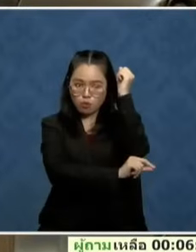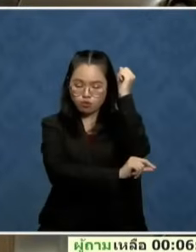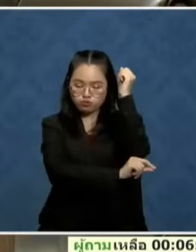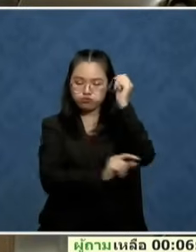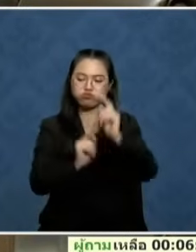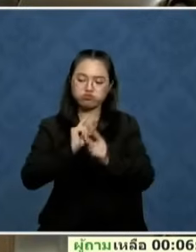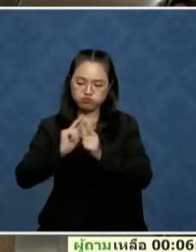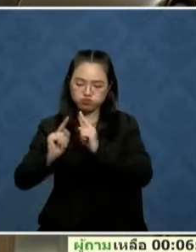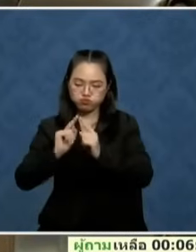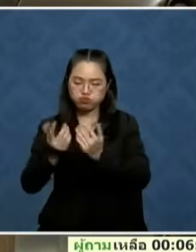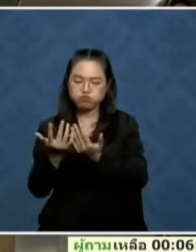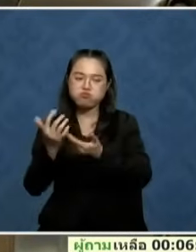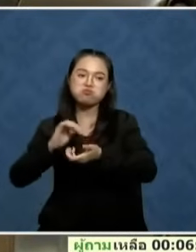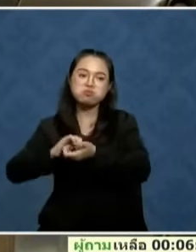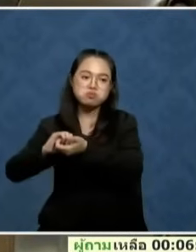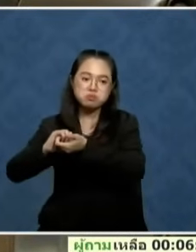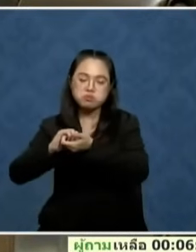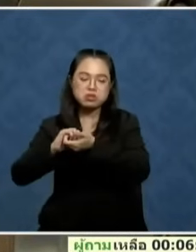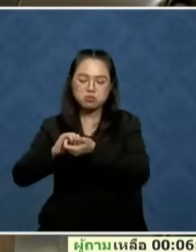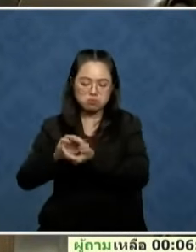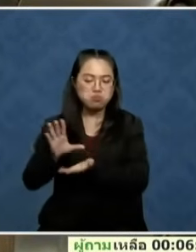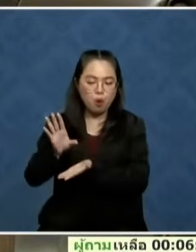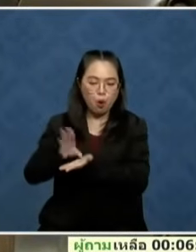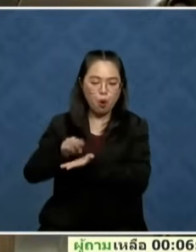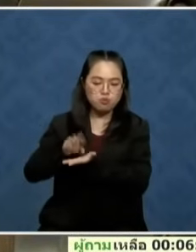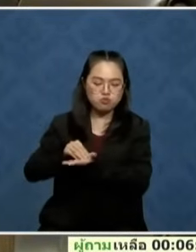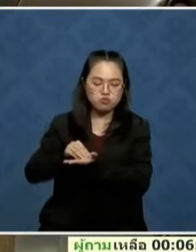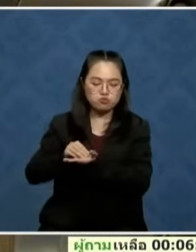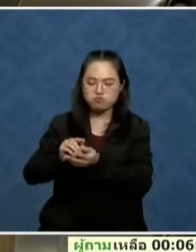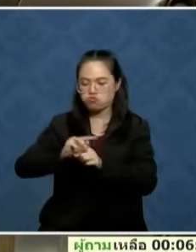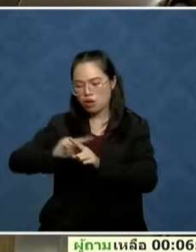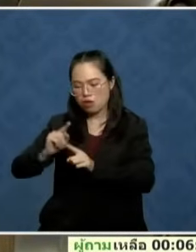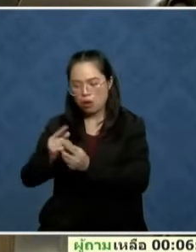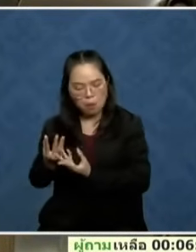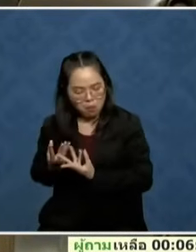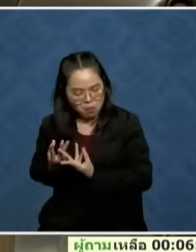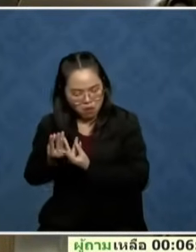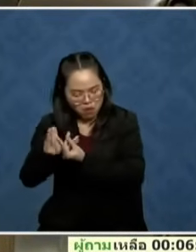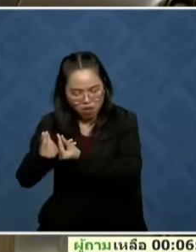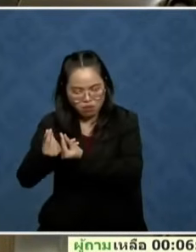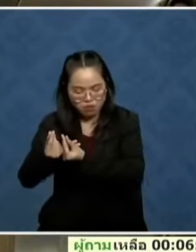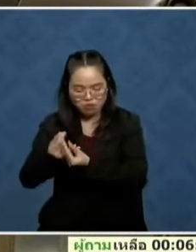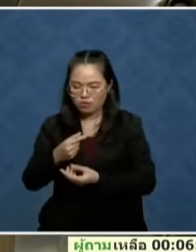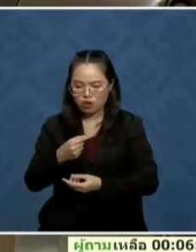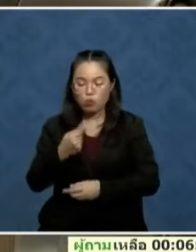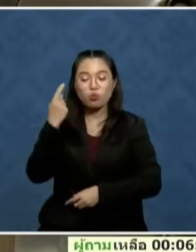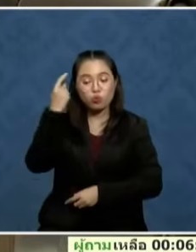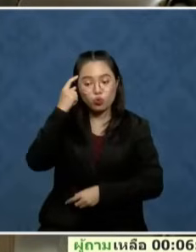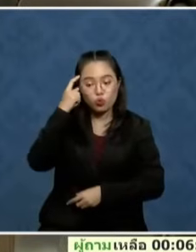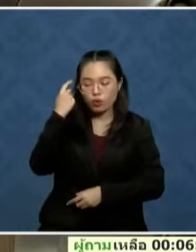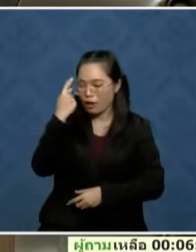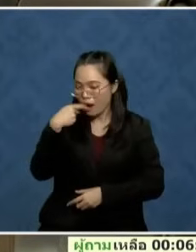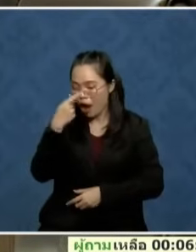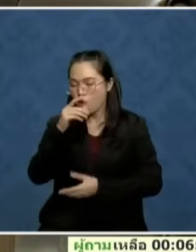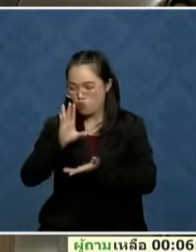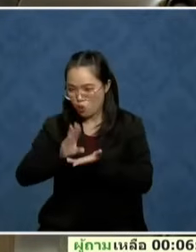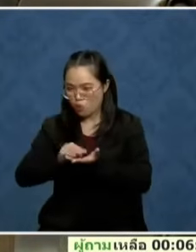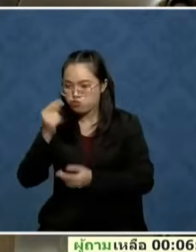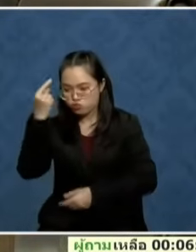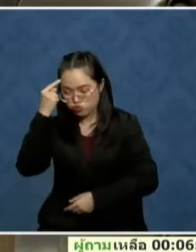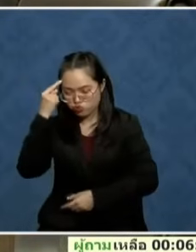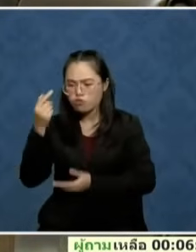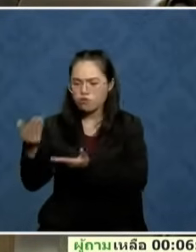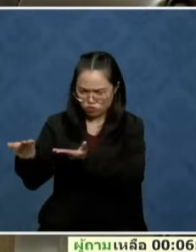ข้อมูลเบื้องหลังข้อมูลต่างๆที่เป็นข้อมูลเชิงลึกซึ่งวันนี้เราพอรู้ว่าใครมีข้อมูลนั้นแต่ถ้าเกิดว่าท่านไม่มี